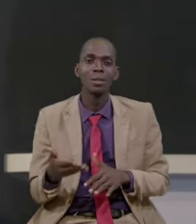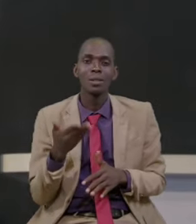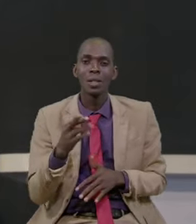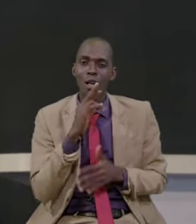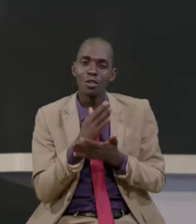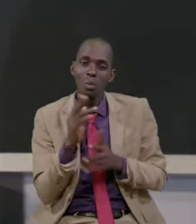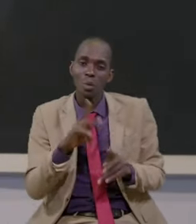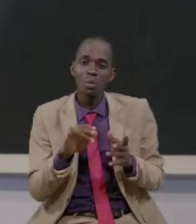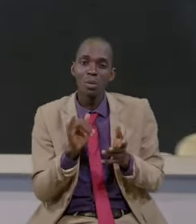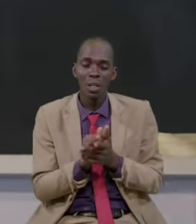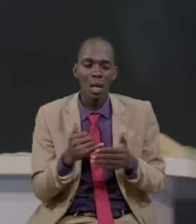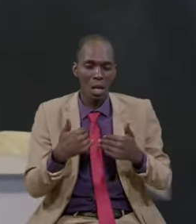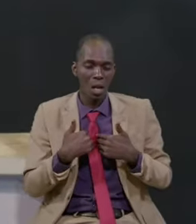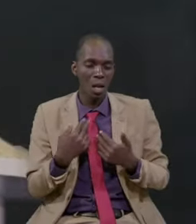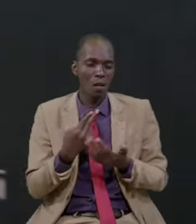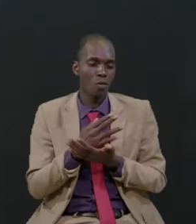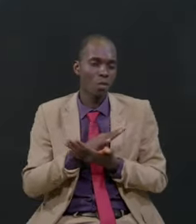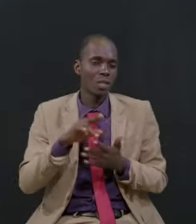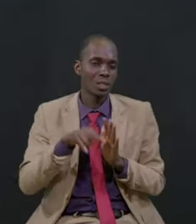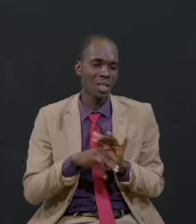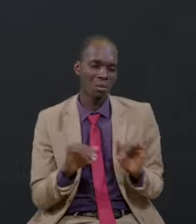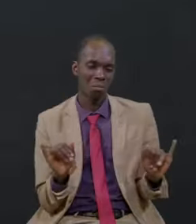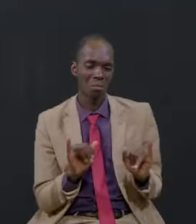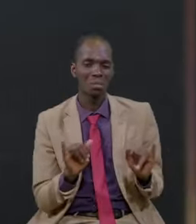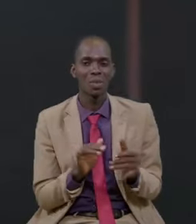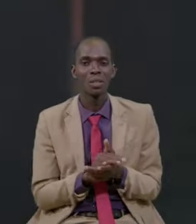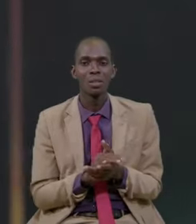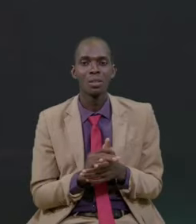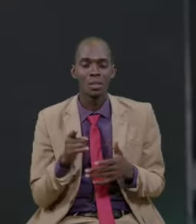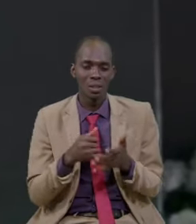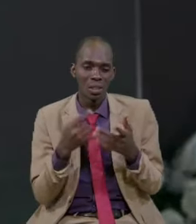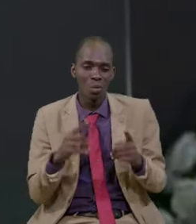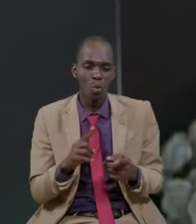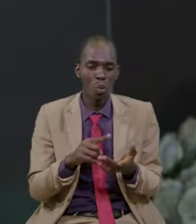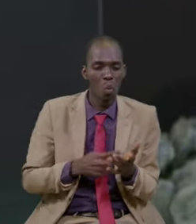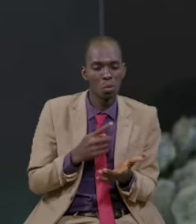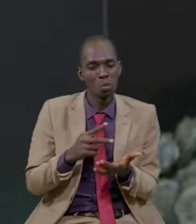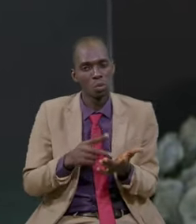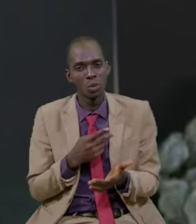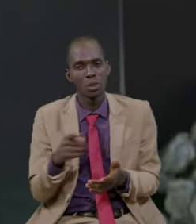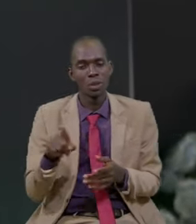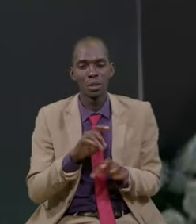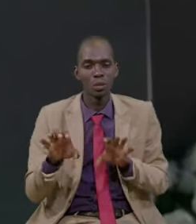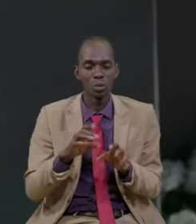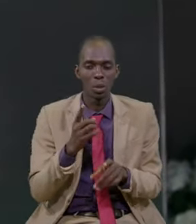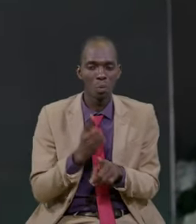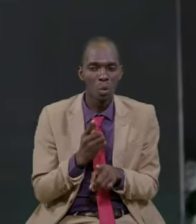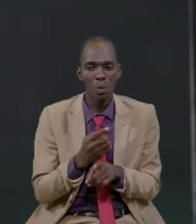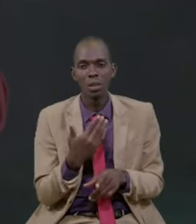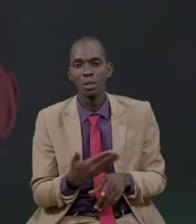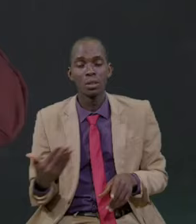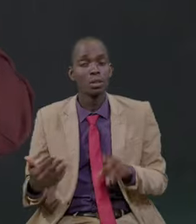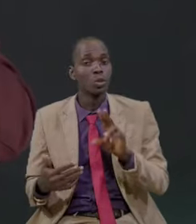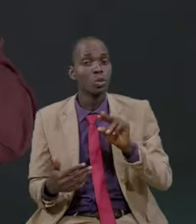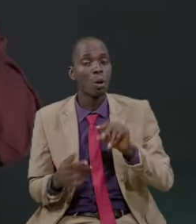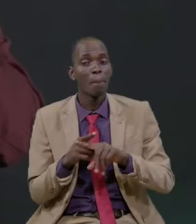ça. Il arrive une fois ou deux fois par jour. Ils disent la bonne chose. Ils font la bonne chose.